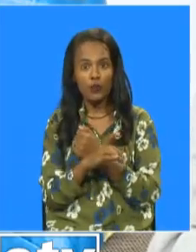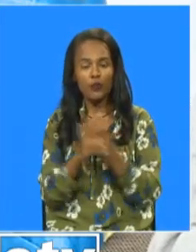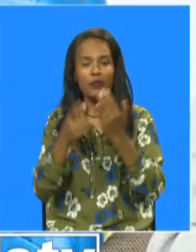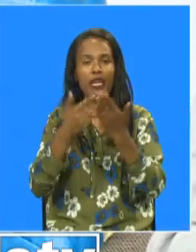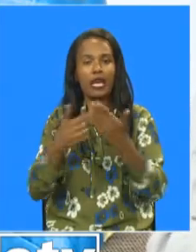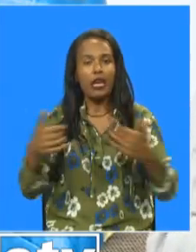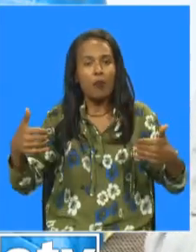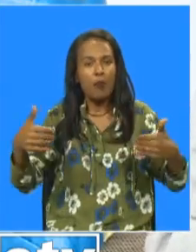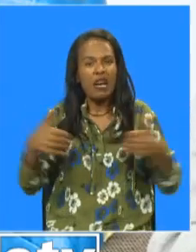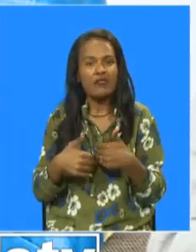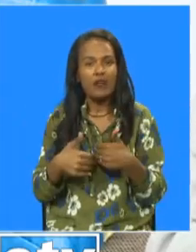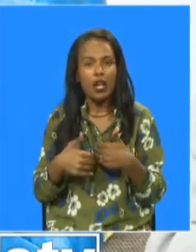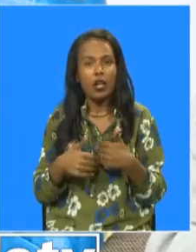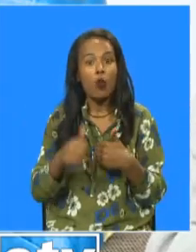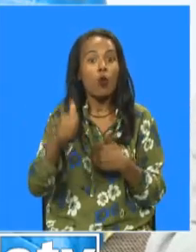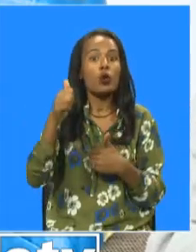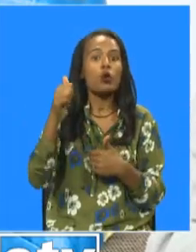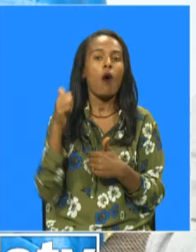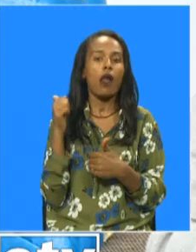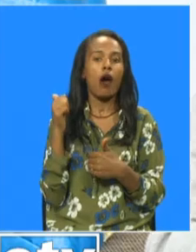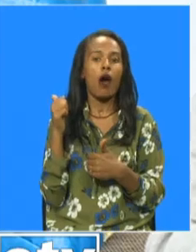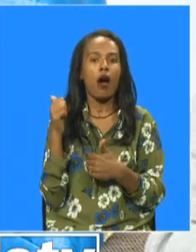ይሄ ማስፈራሪያው ወደኋላ